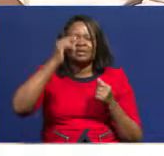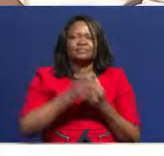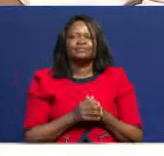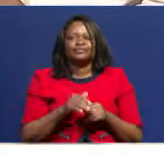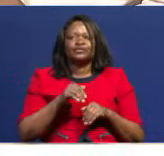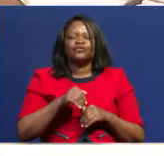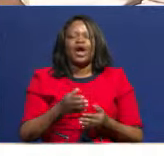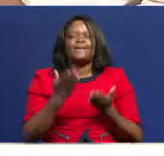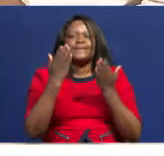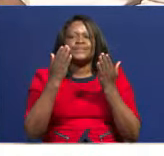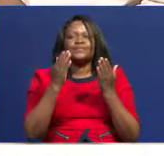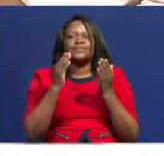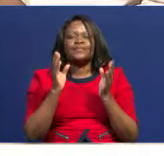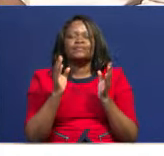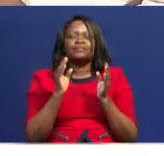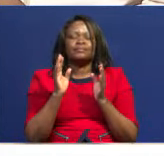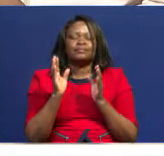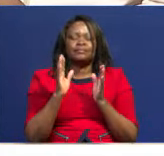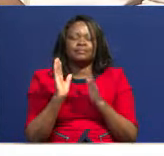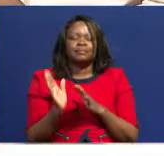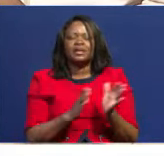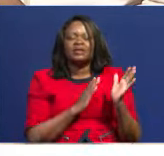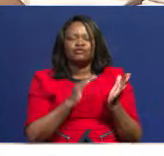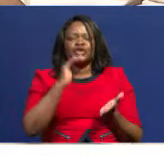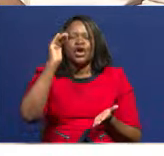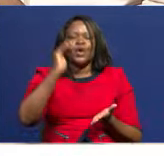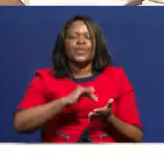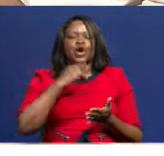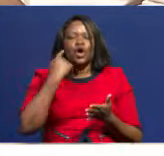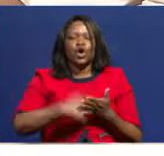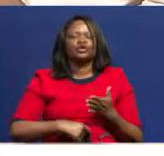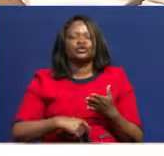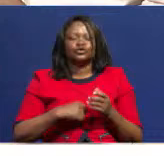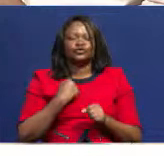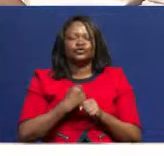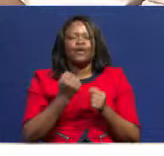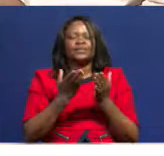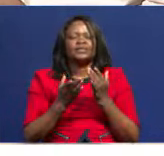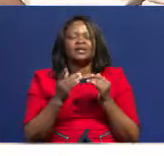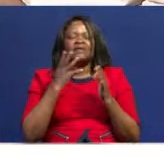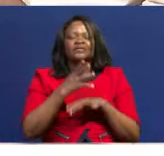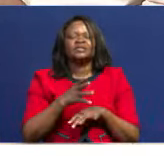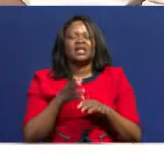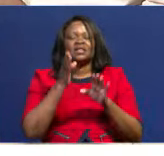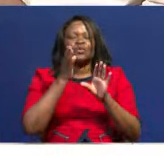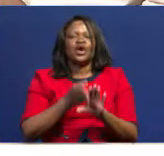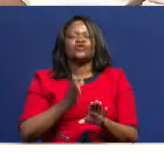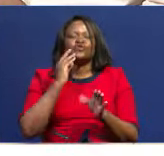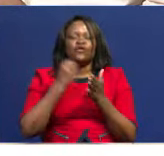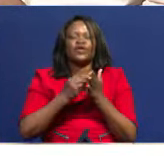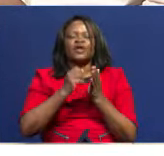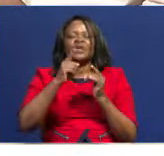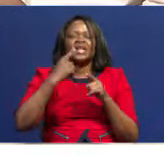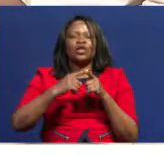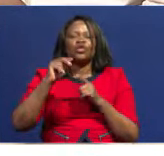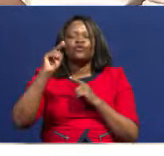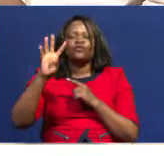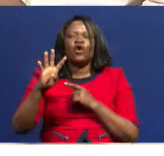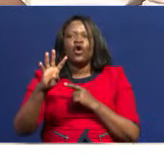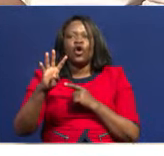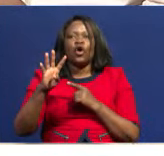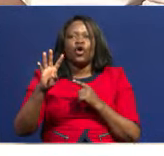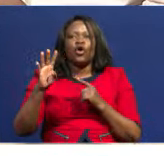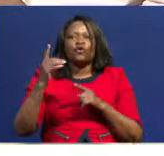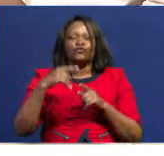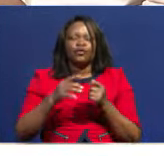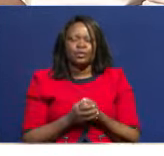na mipango ya kupunguza gharama za utekelezaji shughuli kufuatia kuondolewa kwa mswada wa fedha wa mwaka 2024